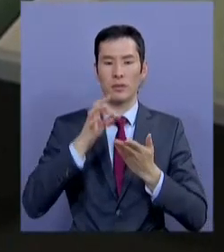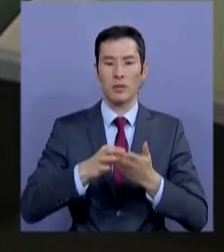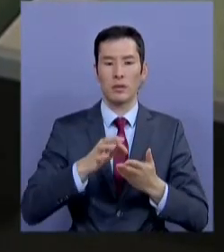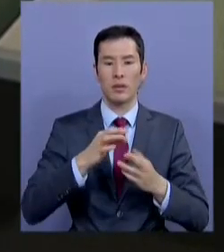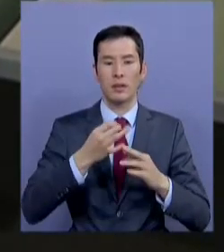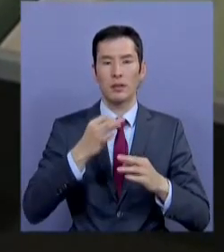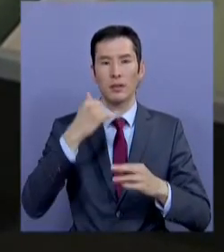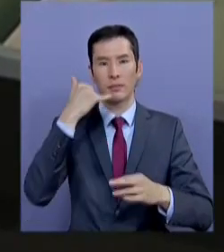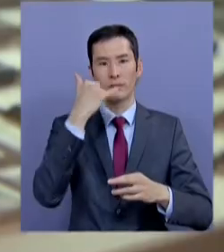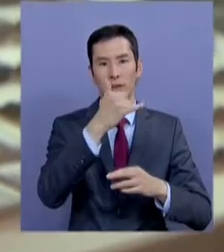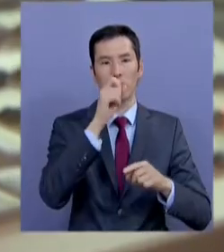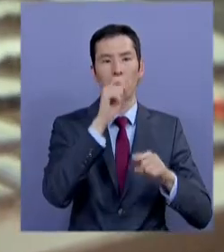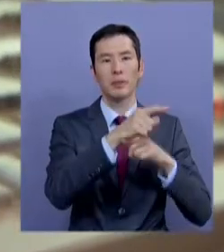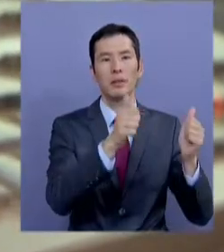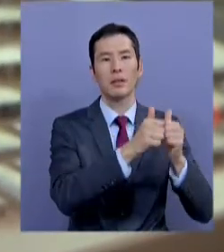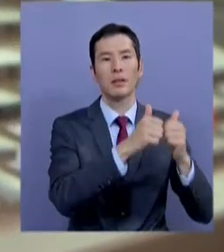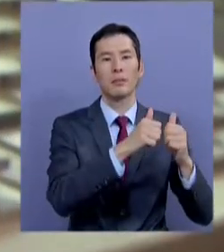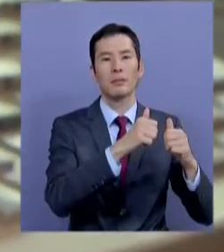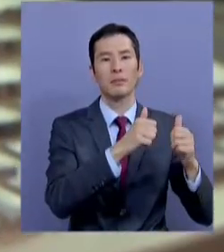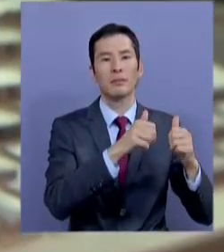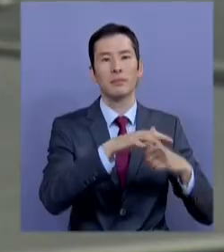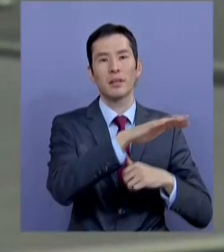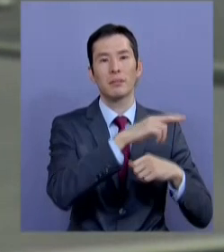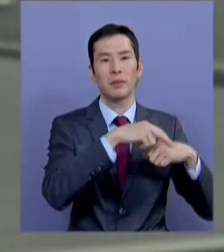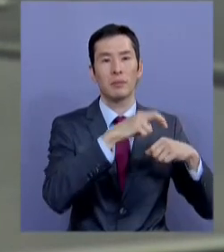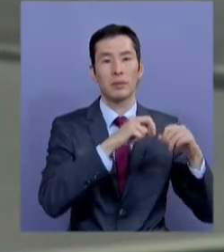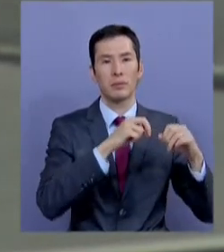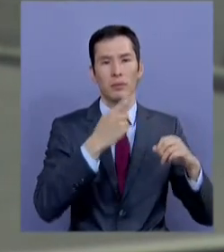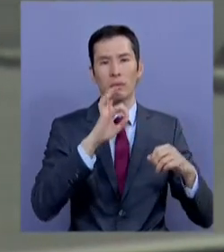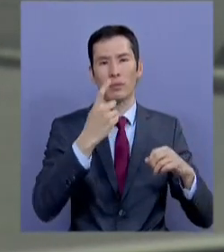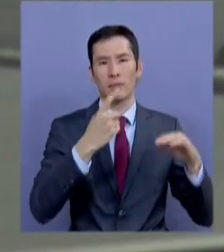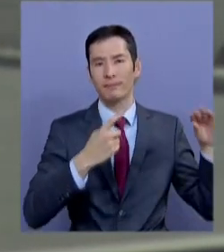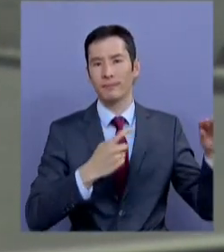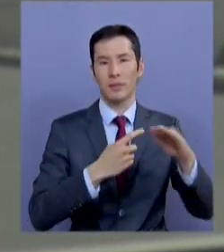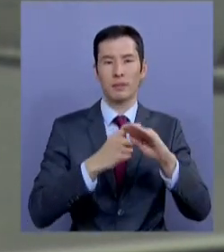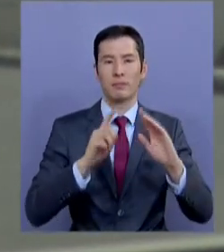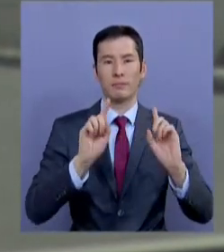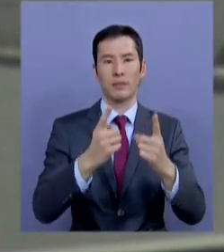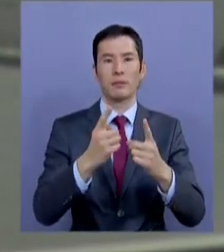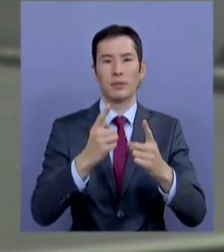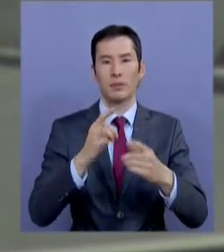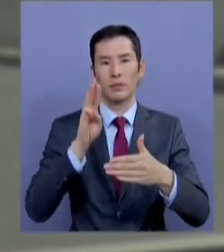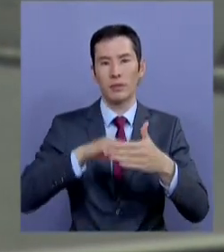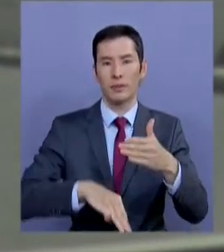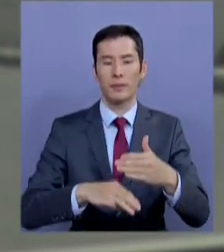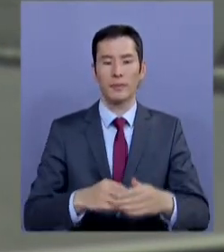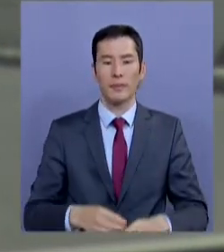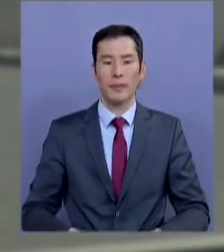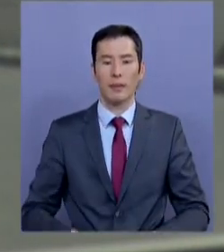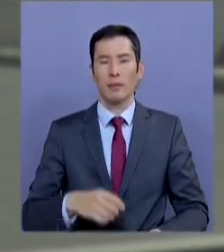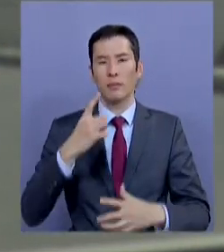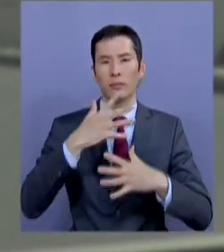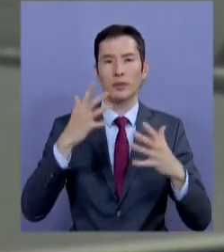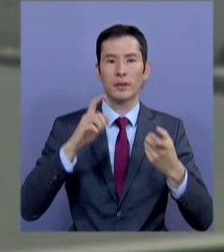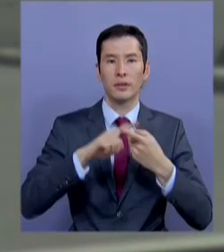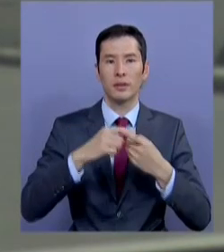бірден назарға алып, жақын маңдағы патруль экипажына хабарлайды. Информационная система безопасности дорожного движения. Жолдағы қауіпсіздік жүйесін